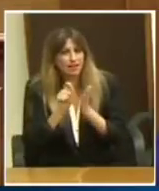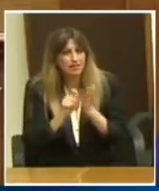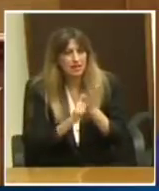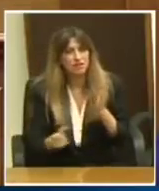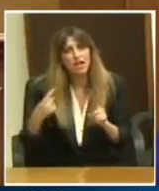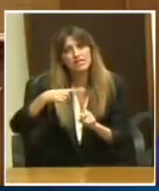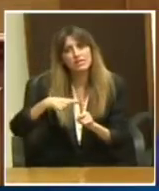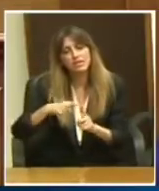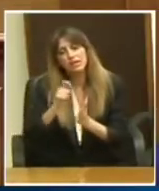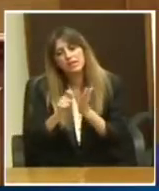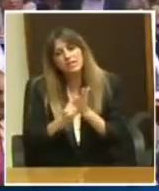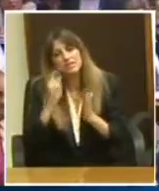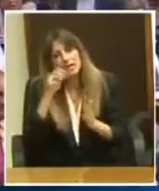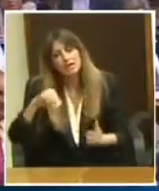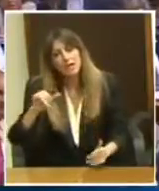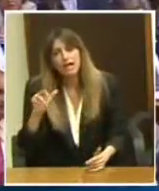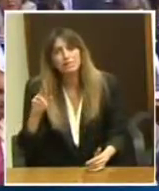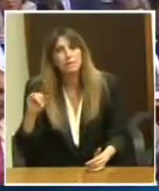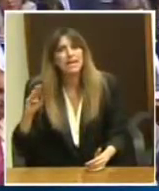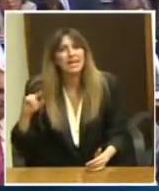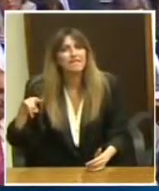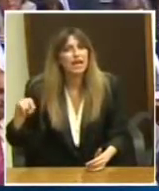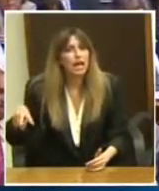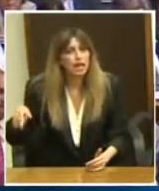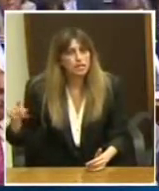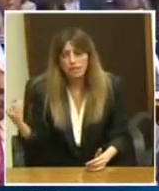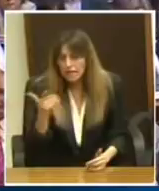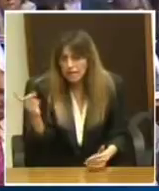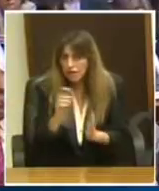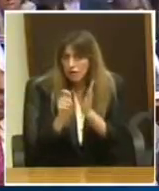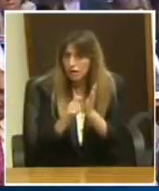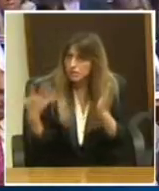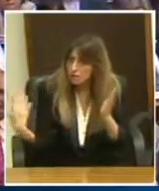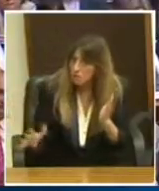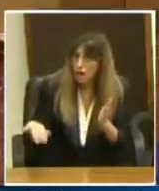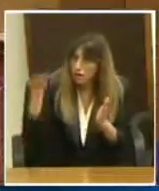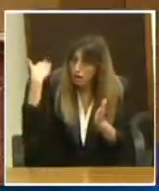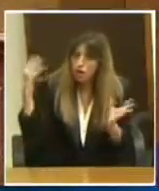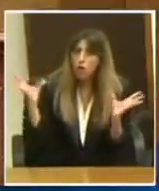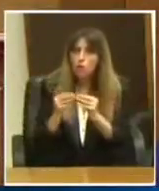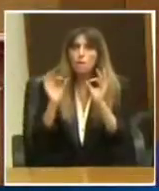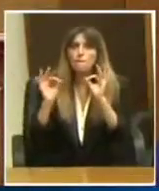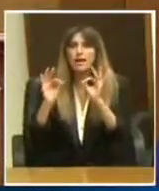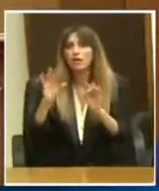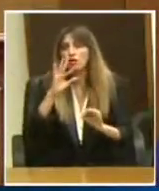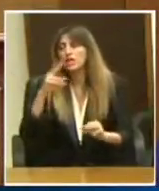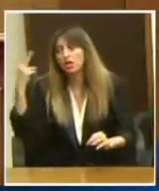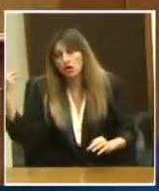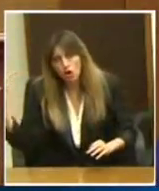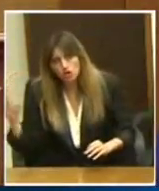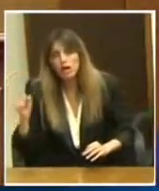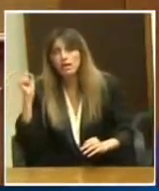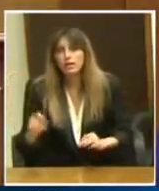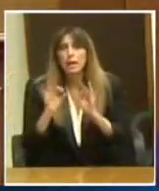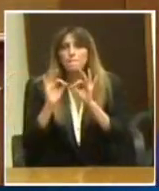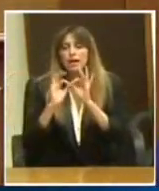Μυριβίλης έγραφαν για μακεδονική γλώσσα και εθνική συνείδηση. Και τώρα λέτε ότι ο ΣΥΡΙΖΑ ήρθε και τα φόρτωσε στην